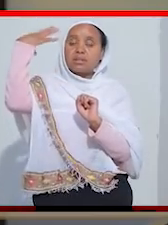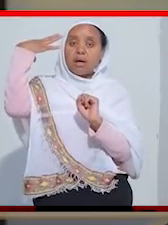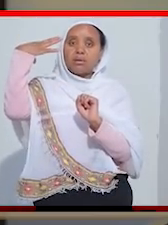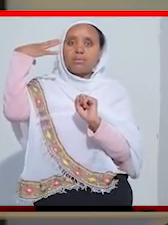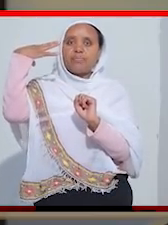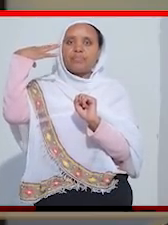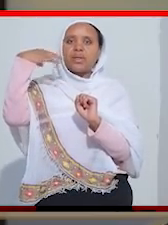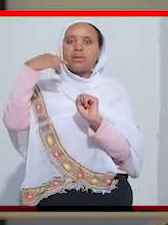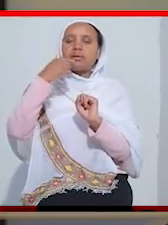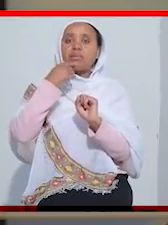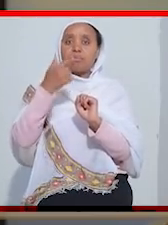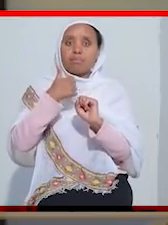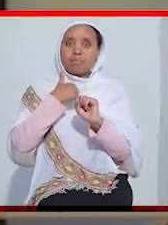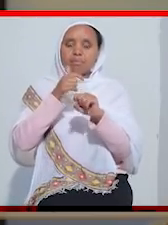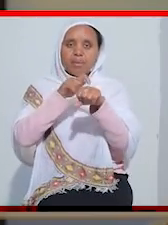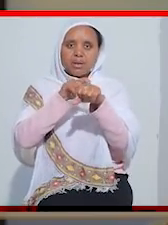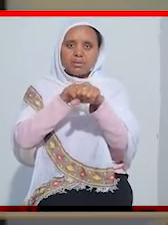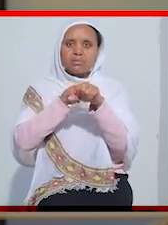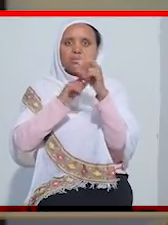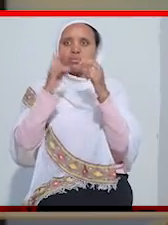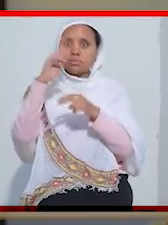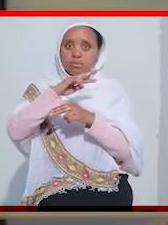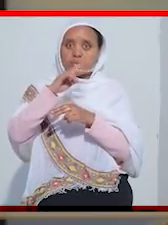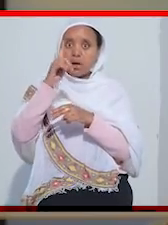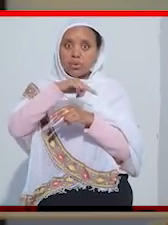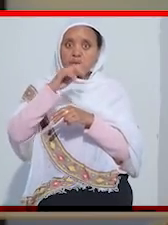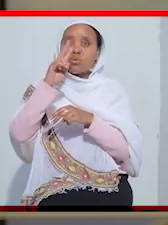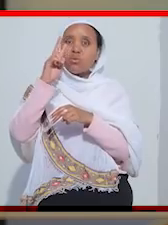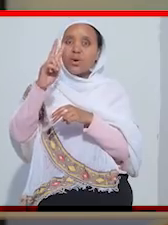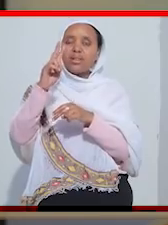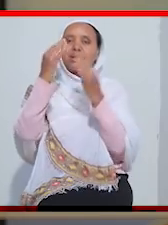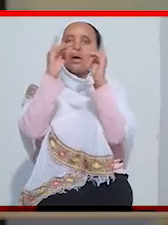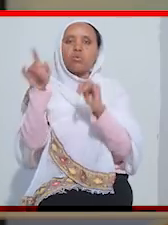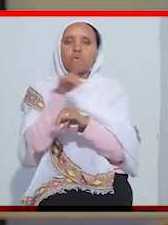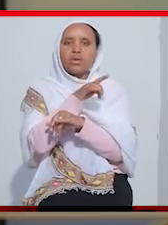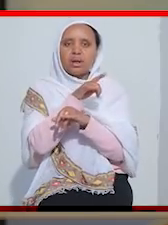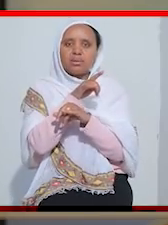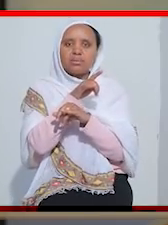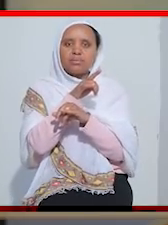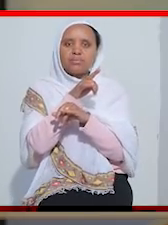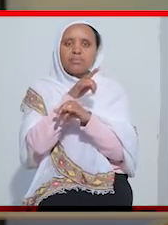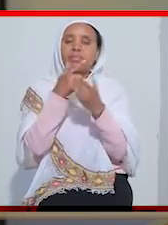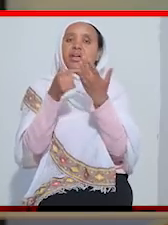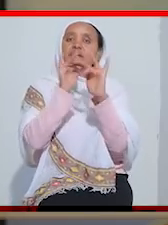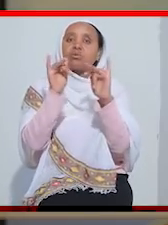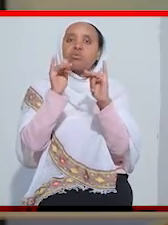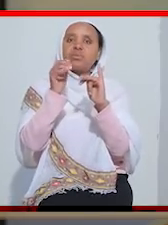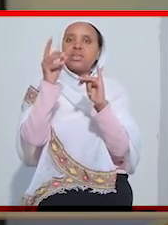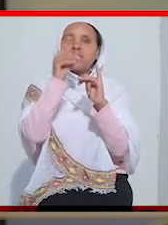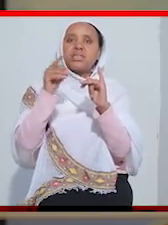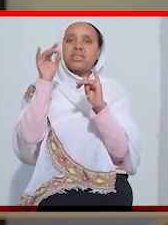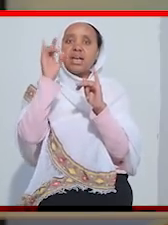ለይቁም ፀሐይ በገባዖን ወርኅኒ በቈላተ ኤሎም ባለ ጊዜ ወኮነ ክልኤተ ዕለት አንዱ ቀን ሁለት ያህል